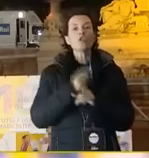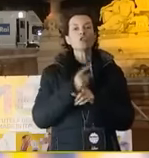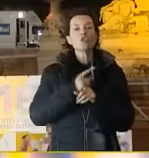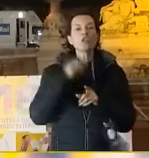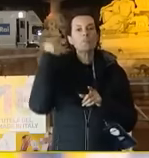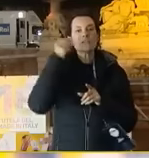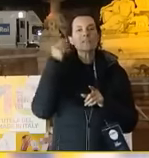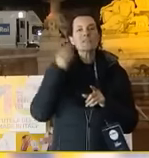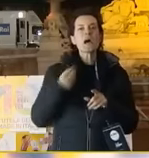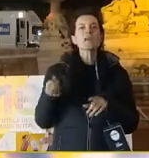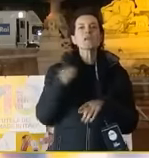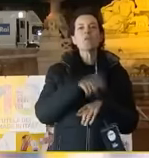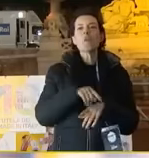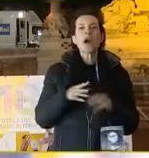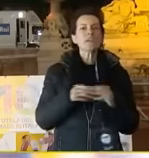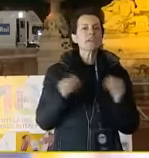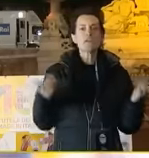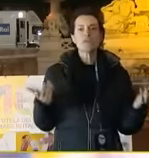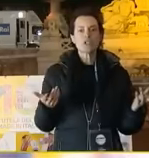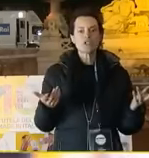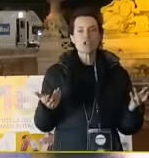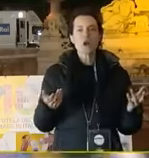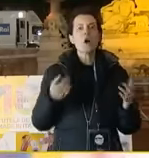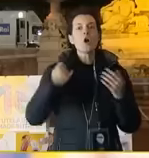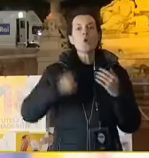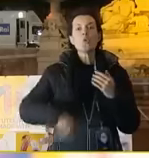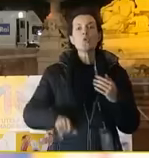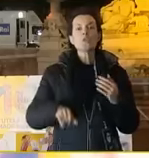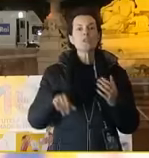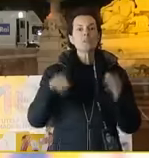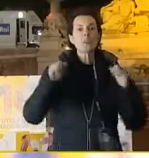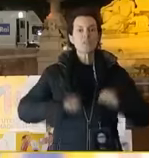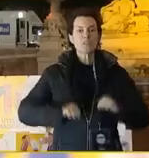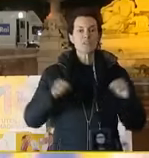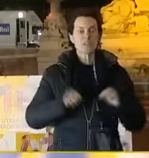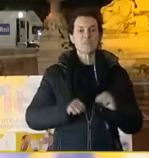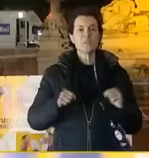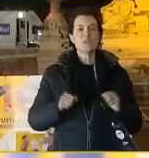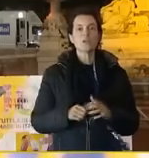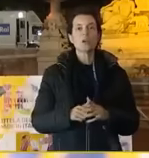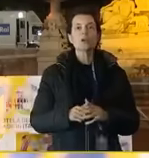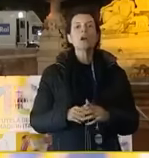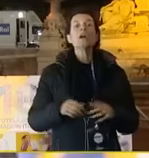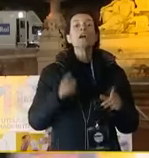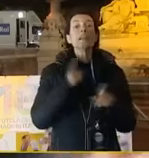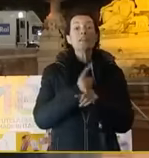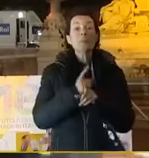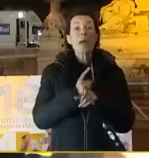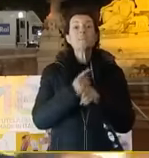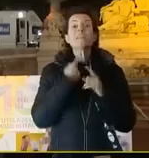perché sarà la nostra ultima chance e dipende da noi.